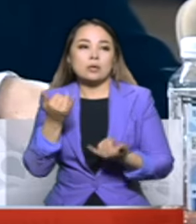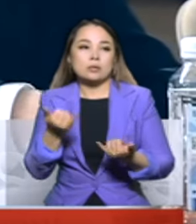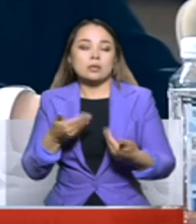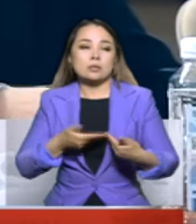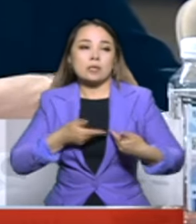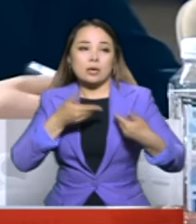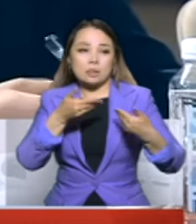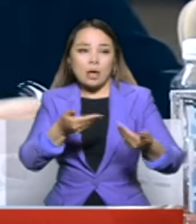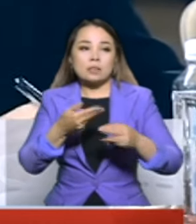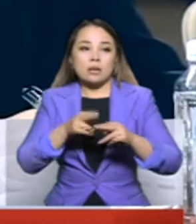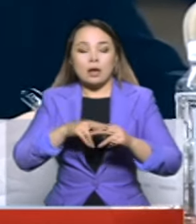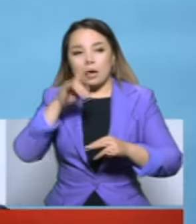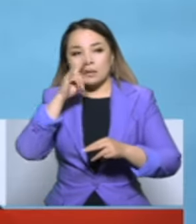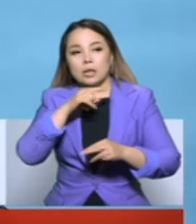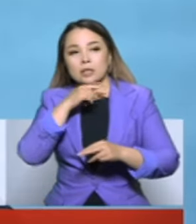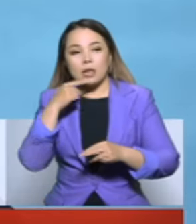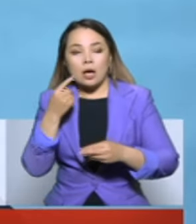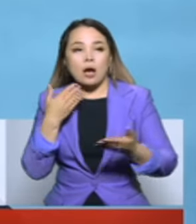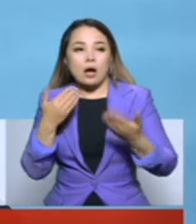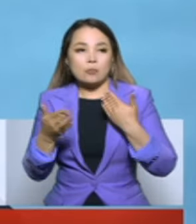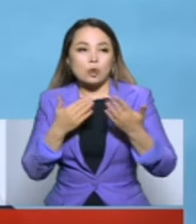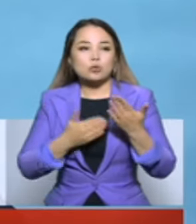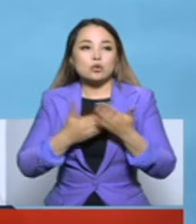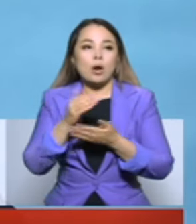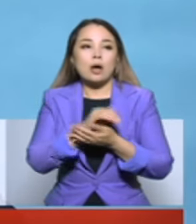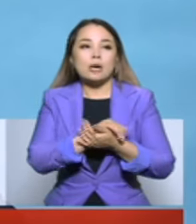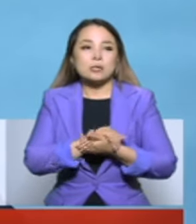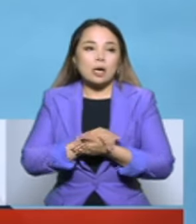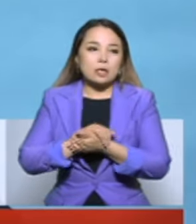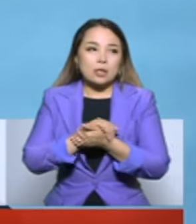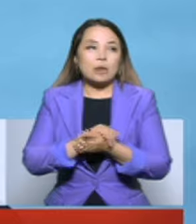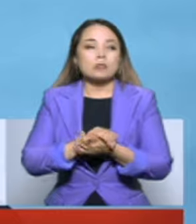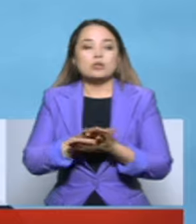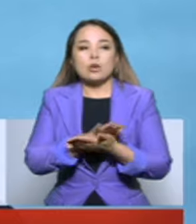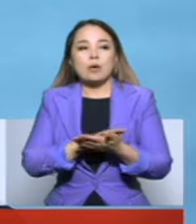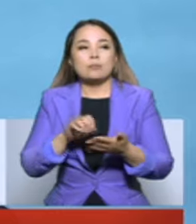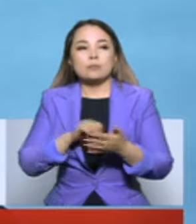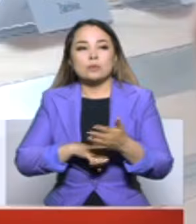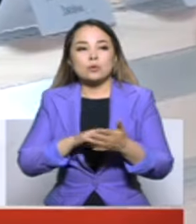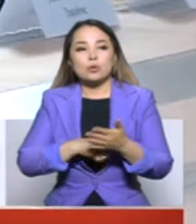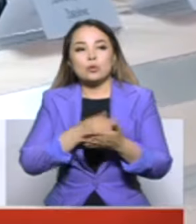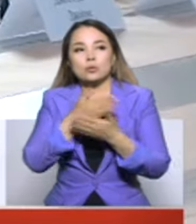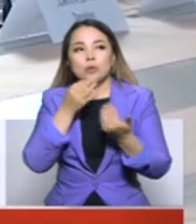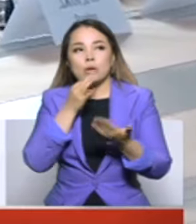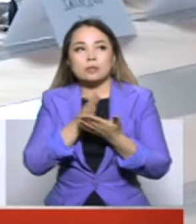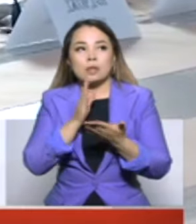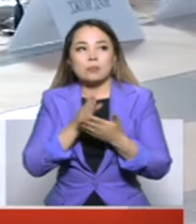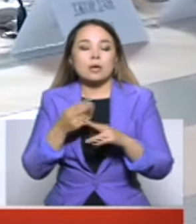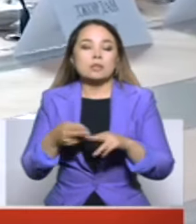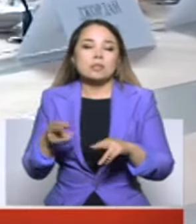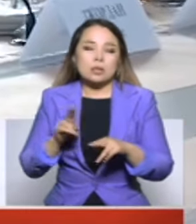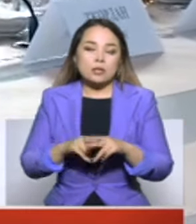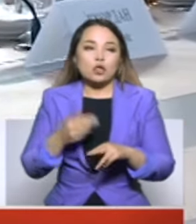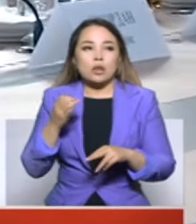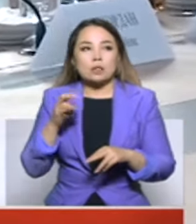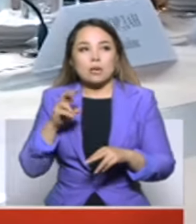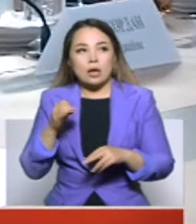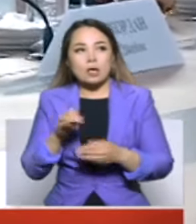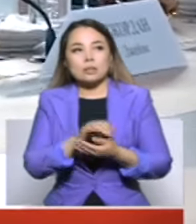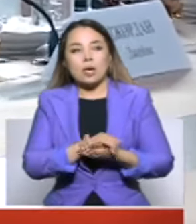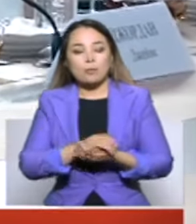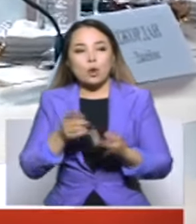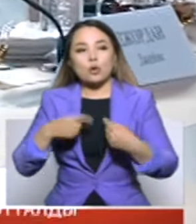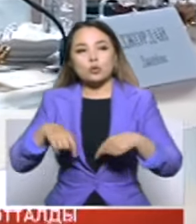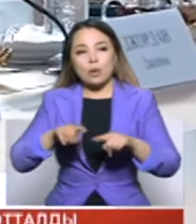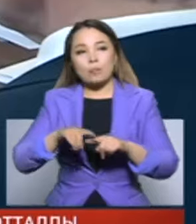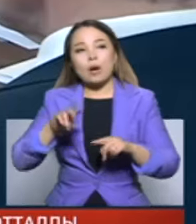мен Ресейдің қарым-қатынастарын жоғары бағалып, достыққа сызат түсіретін еш себеп жоқ екенін мәлімдеген. Айта кетейік, Шанхай ынтымақтастық ұйымының